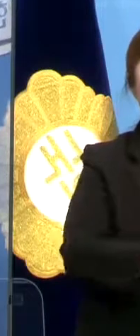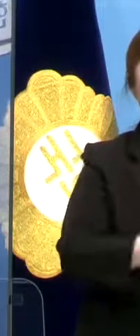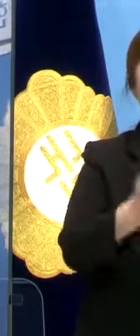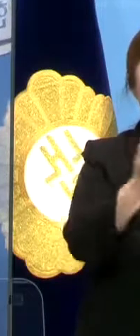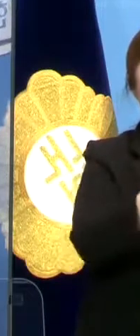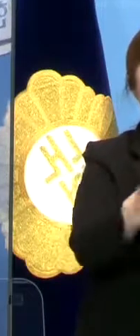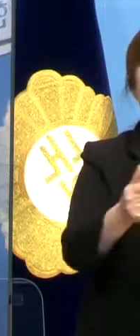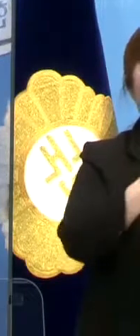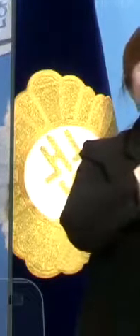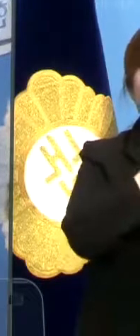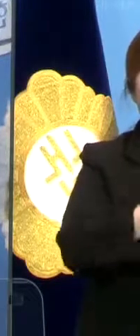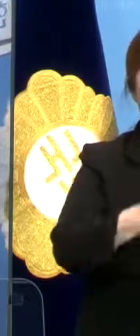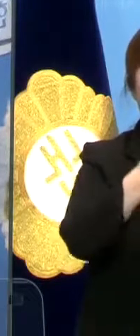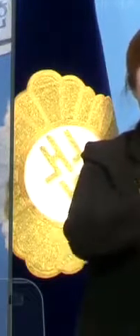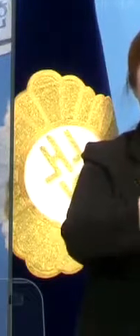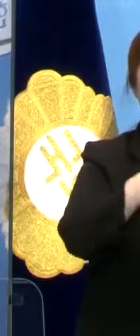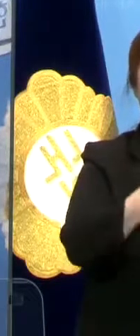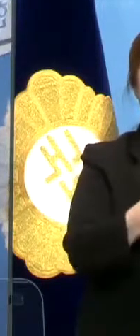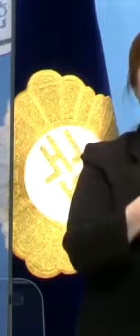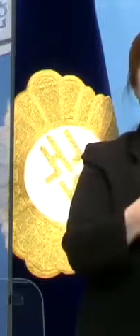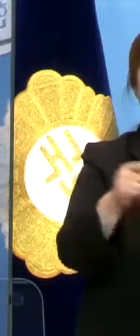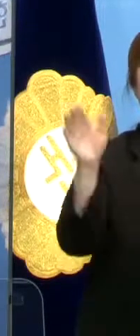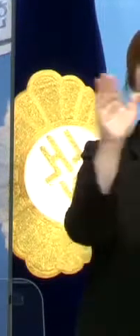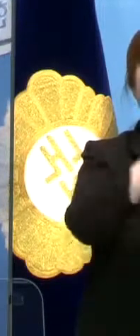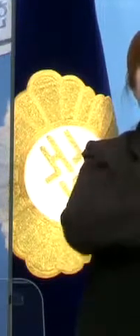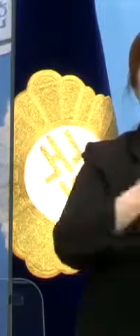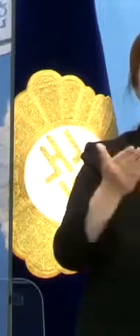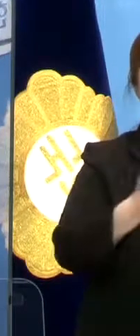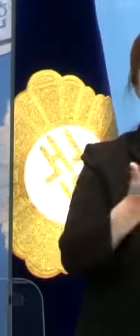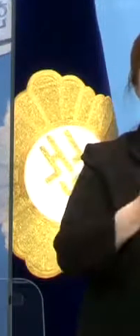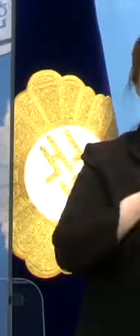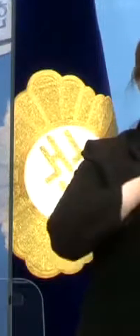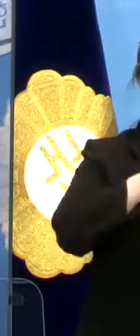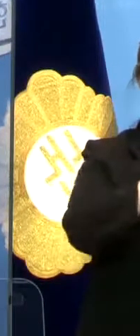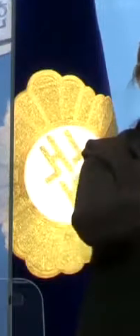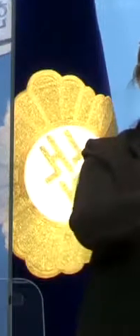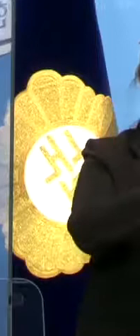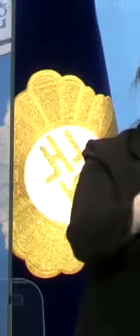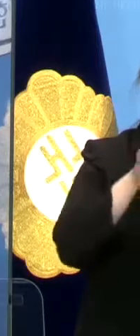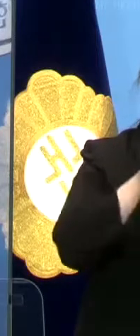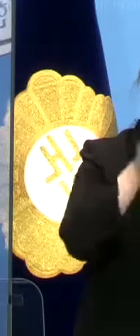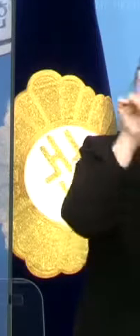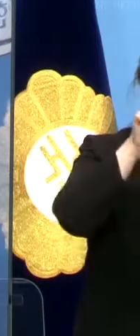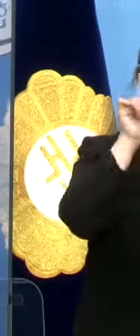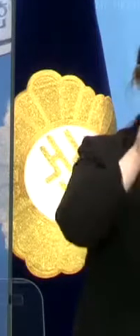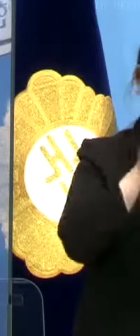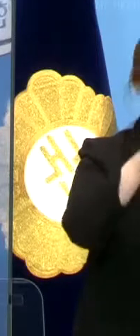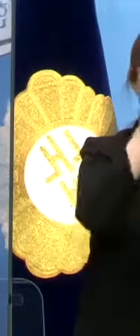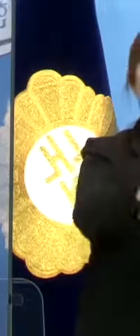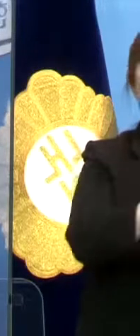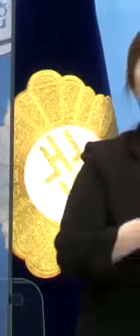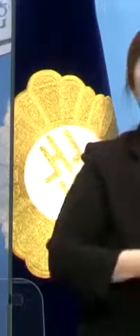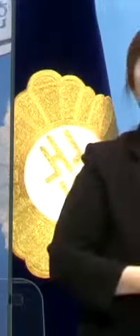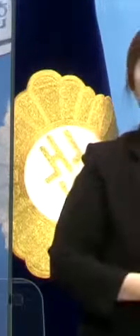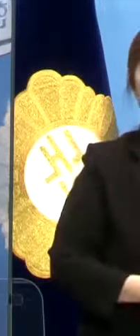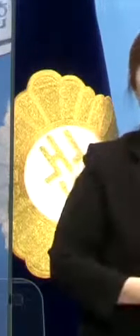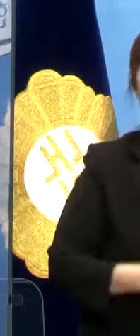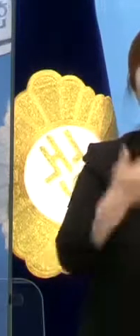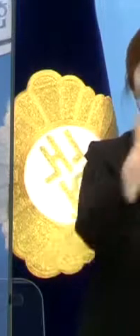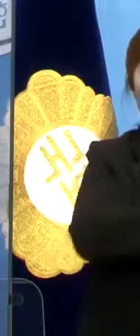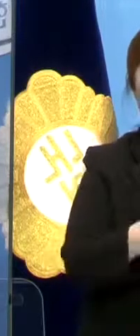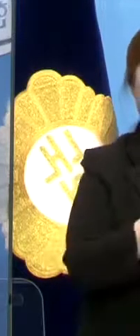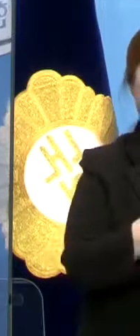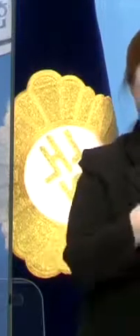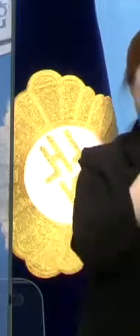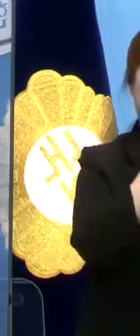직원이 원한다고 해도 야간 근무 작업을 지속적으로 허용하는 것은 에 과로사 를